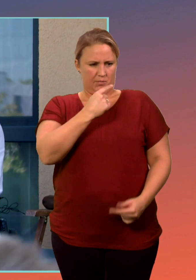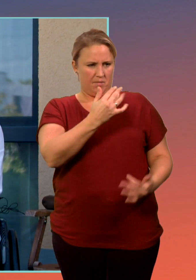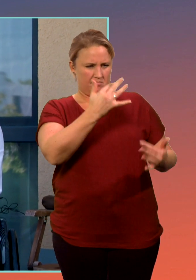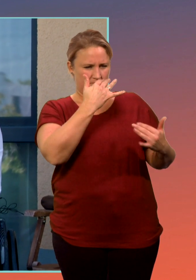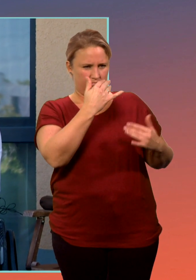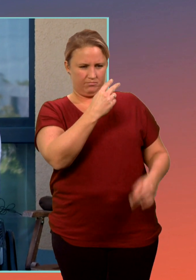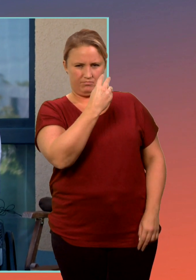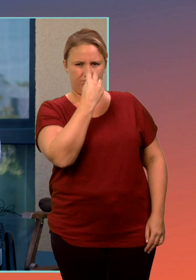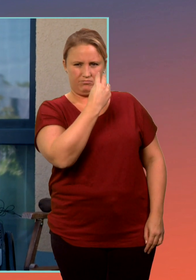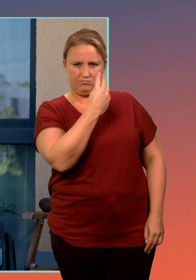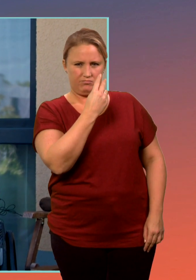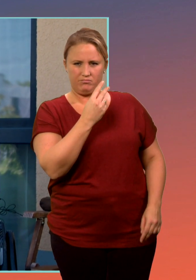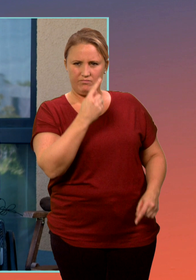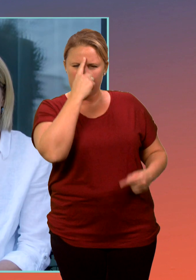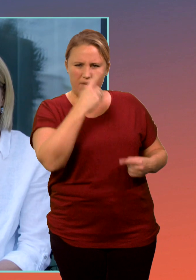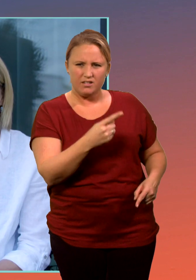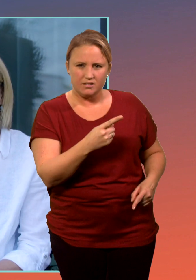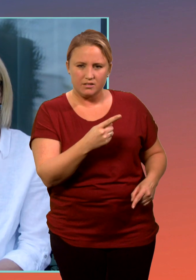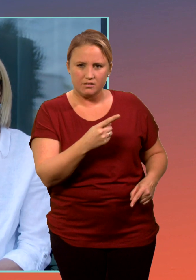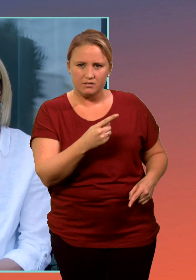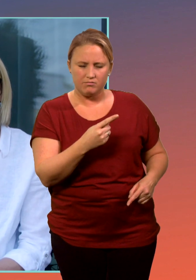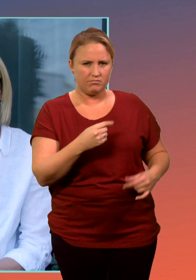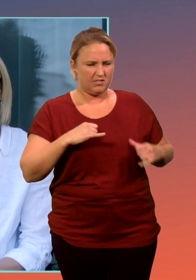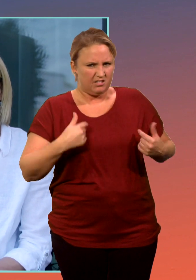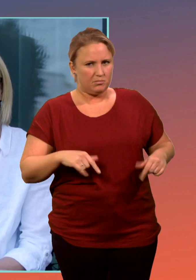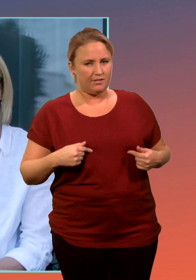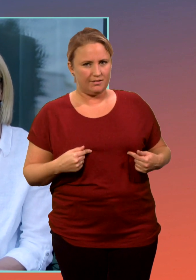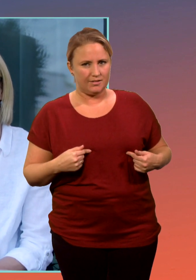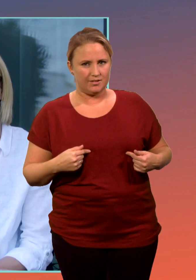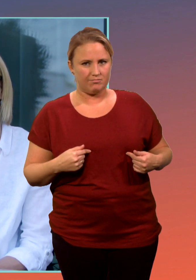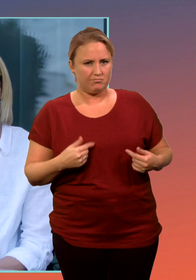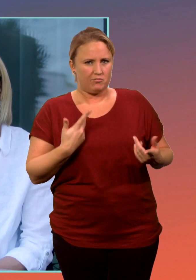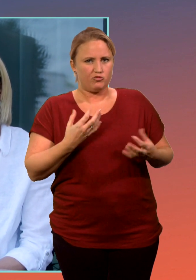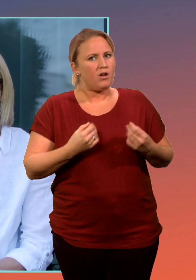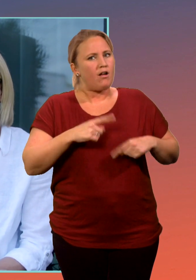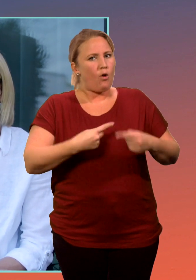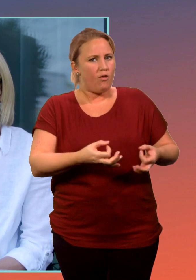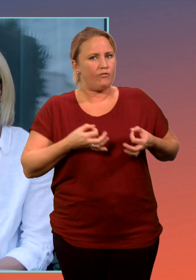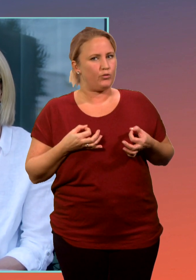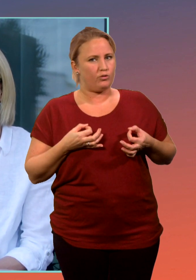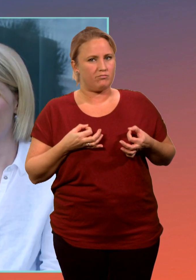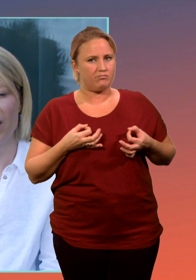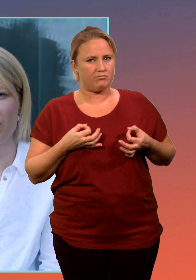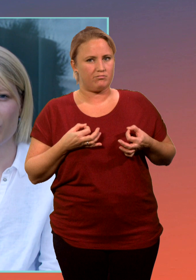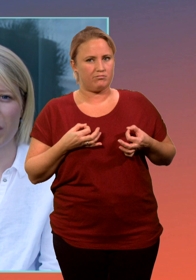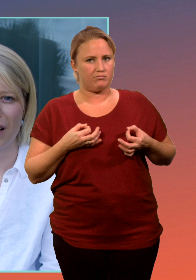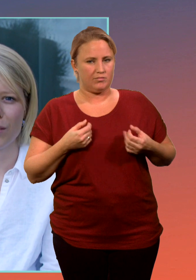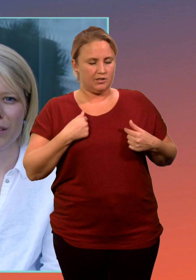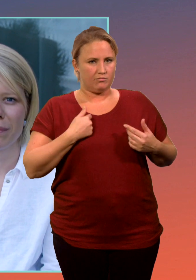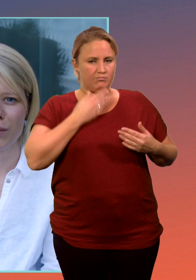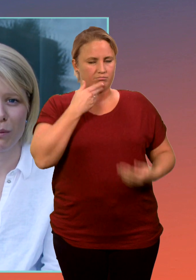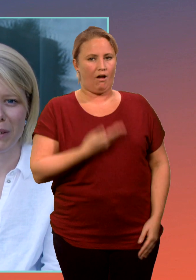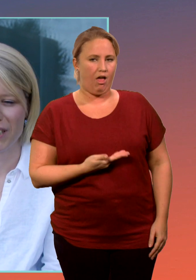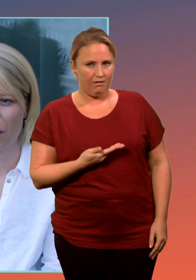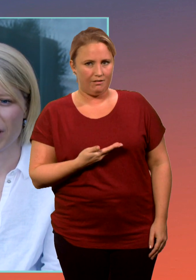irritiert angeguckt und sagte dann, ja, aber es interessiert mich doch auch nicht. Also es spielt doch keine Rolle. Und ich war noch nie so